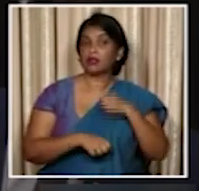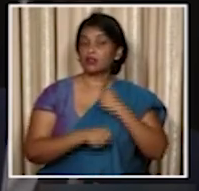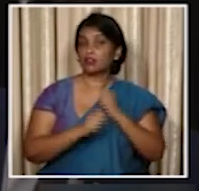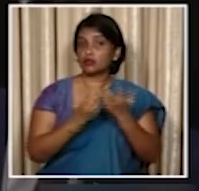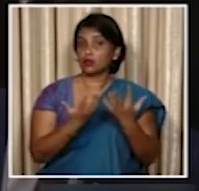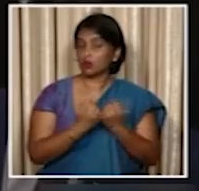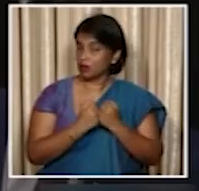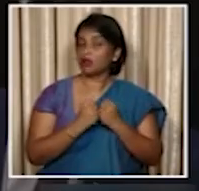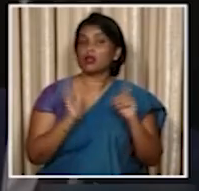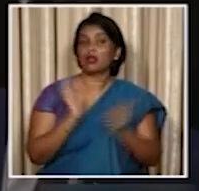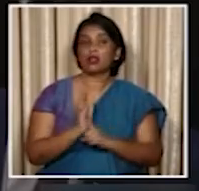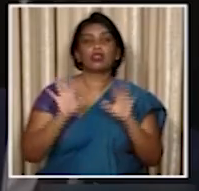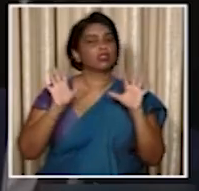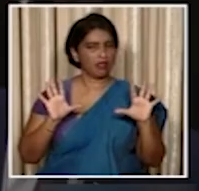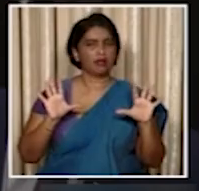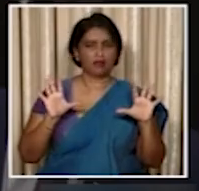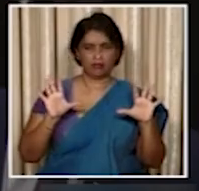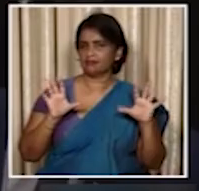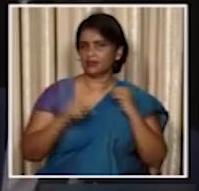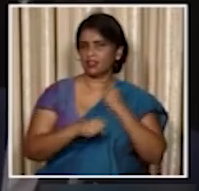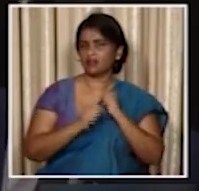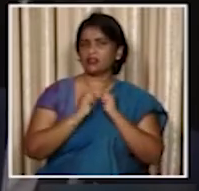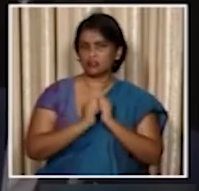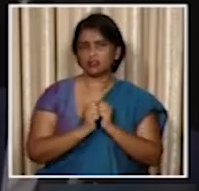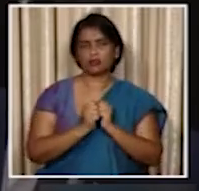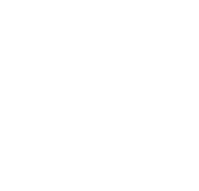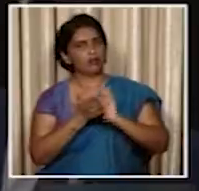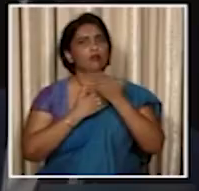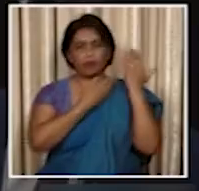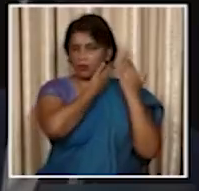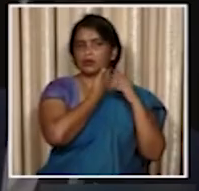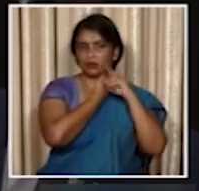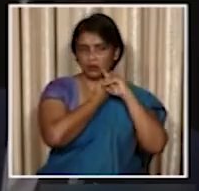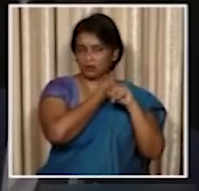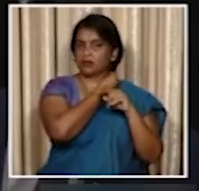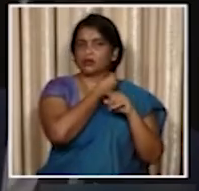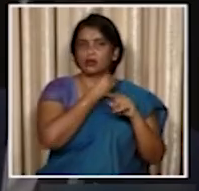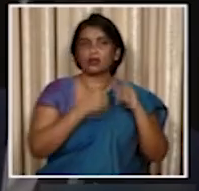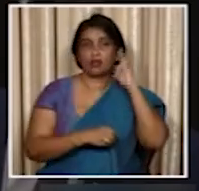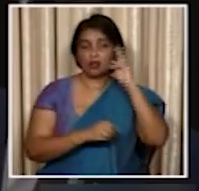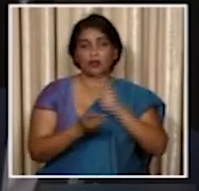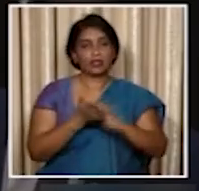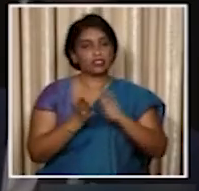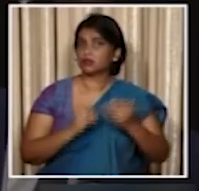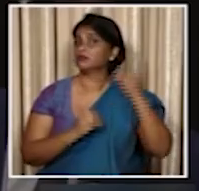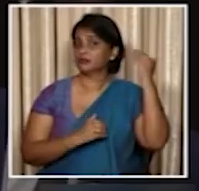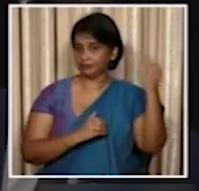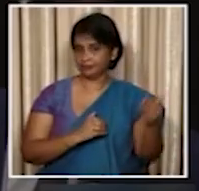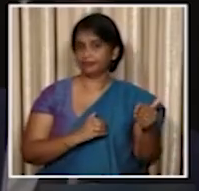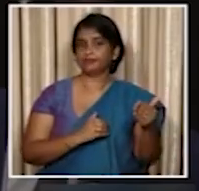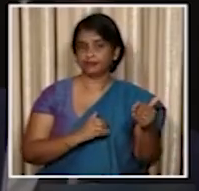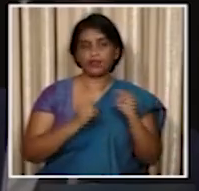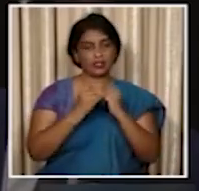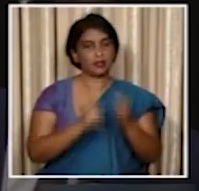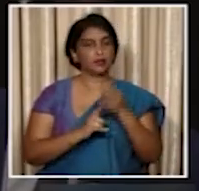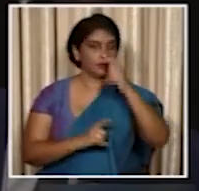සේවයට අවශ්‍ය වෙන්නේ ලක්ෂ 10ක ප්‍රමාණයකින් මේ රාජ්‍ය සේවයේ අවශ්‍ය කටයුතු කරන්න පුළුවන් බව තමයි කළමනාකරණ සේවා කොමිසමේ දැන් සජිත්